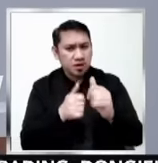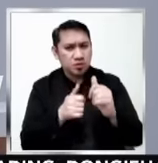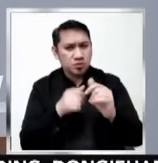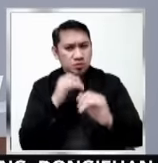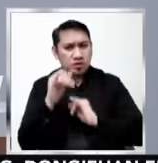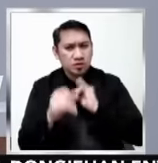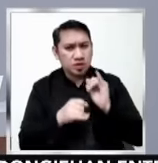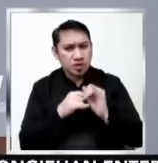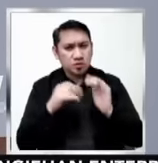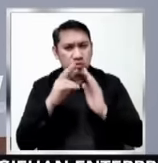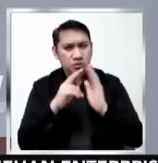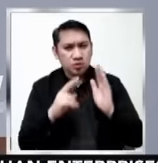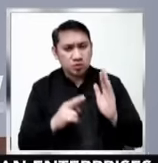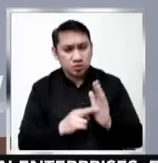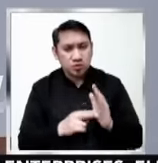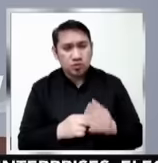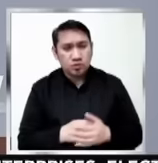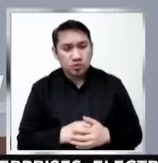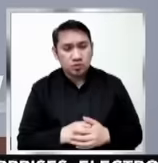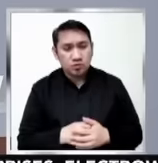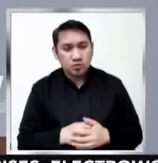po welcome ay ang mga